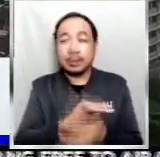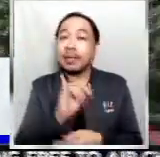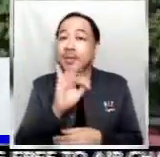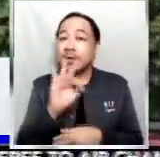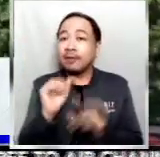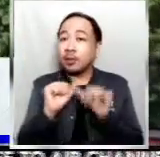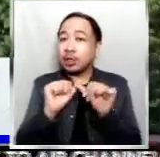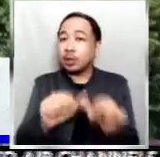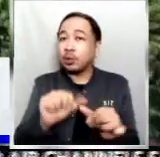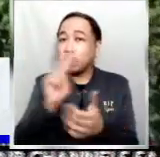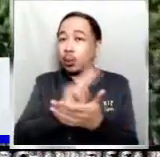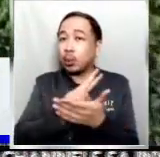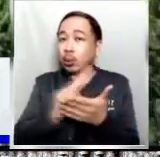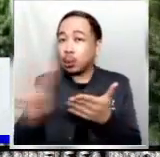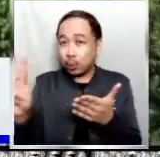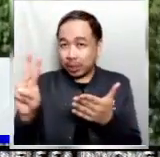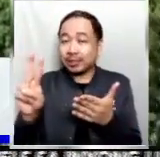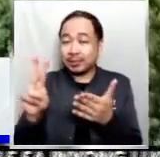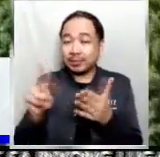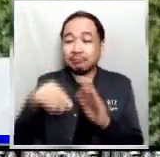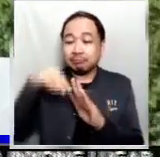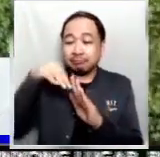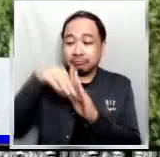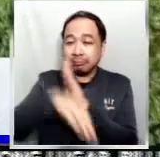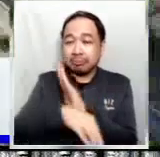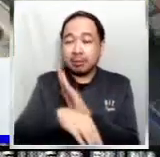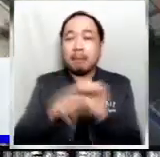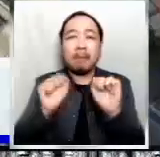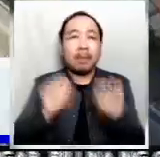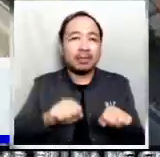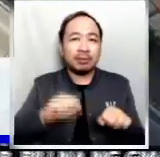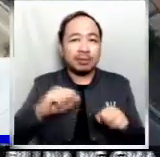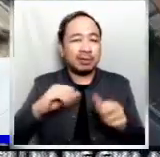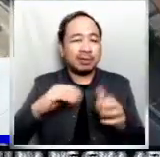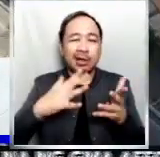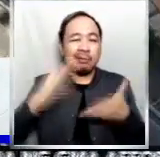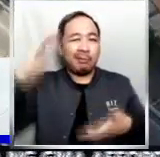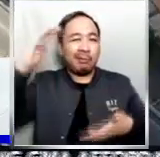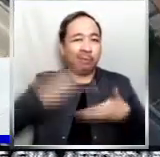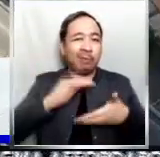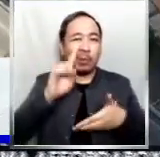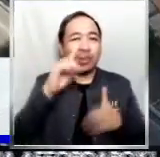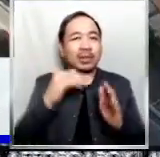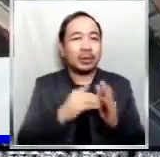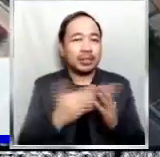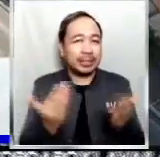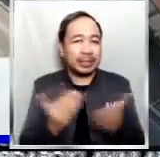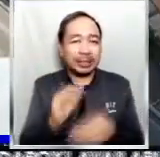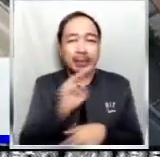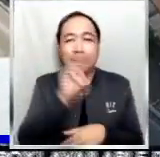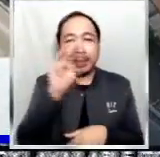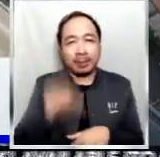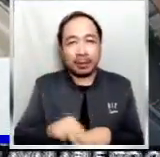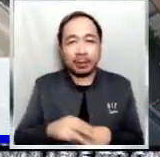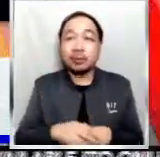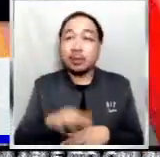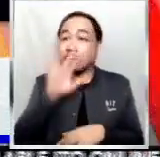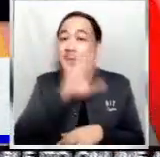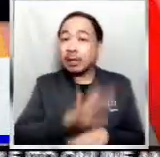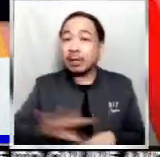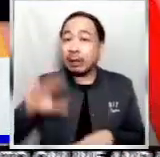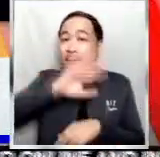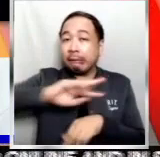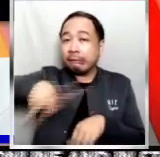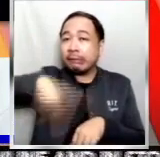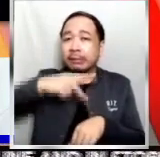maaaring wala ng 1,000 ang mga bagong kaso sa Metro Manila. Sa buong bansa, posibleng bumaba na rin daw ang mga kaso. Later